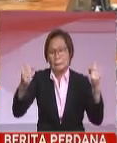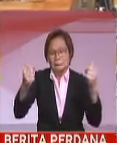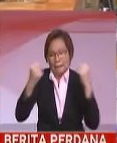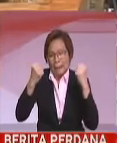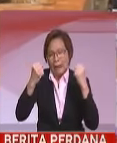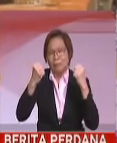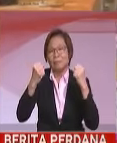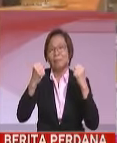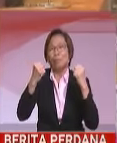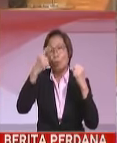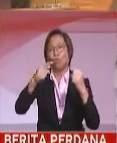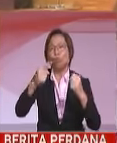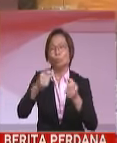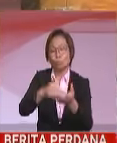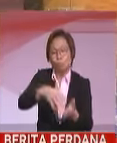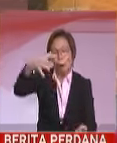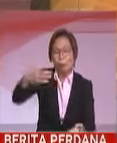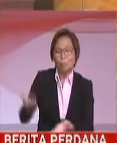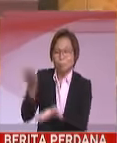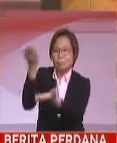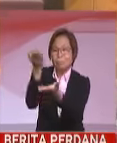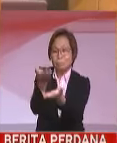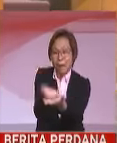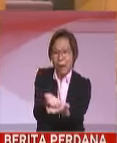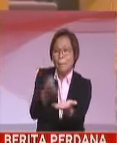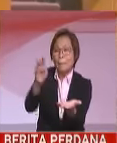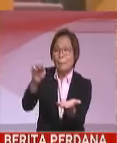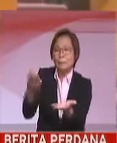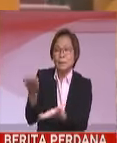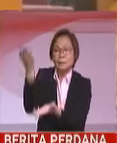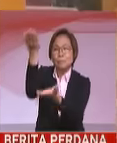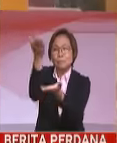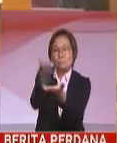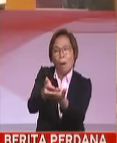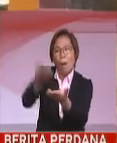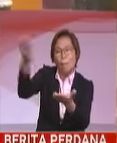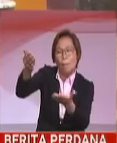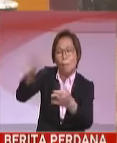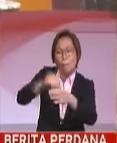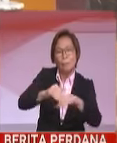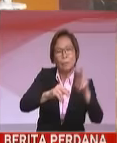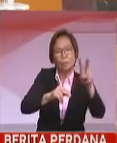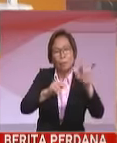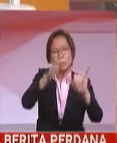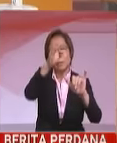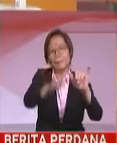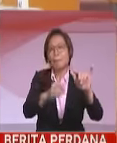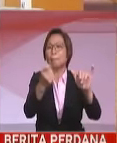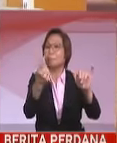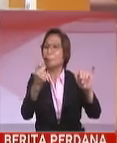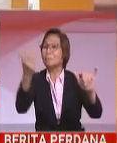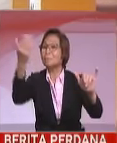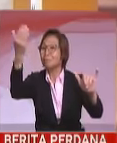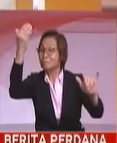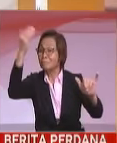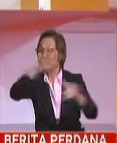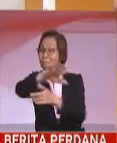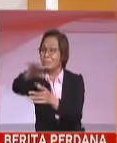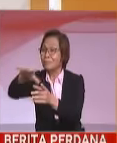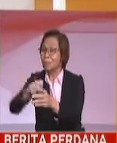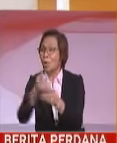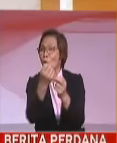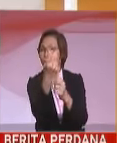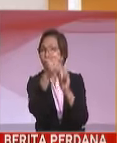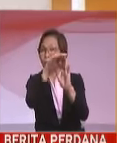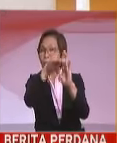Demi Kemakmuran, dibentangkan Menteri Besar Dato' Hasni Mohamad pada 26 November lalu. Ia merangkumi